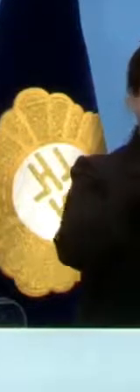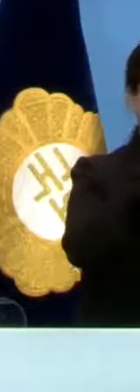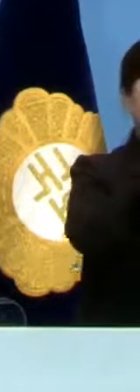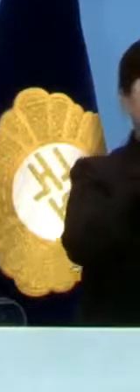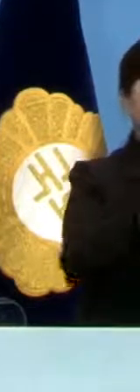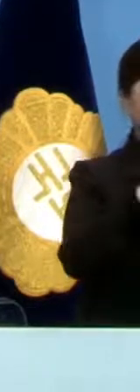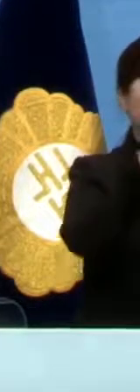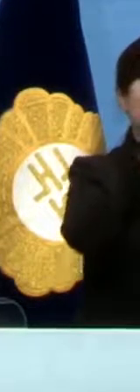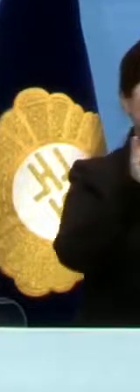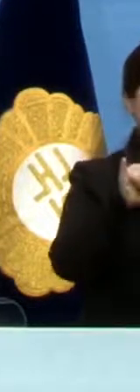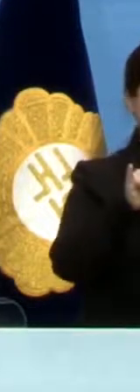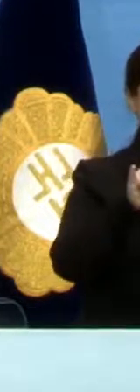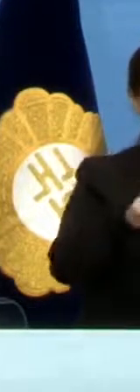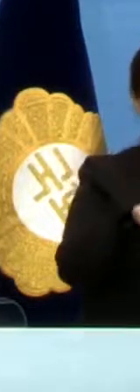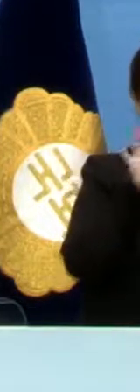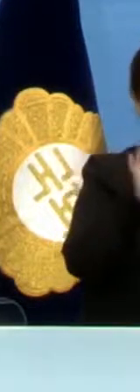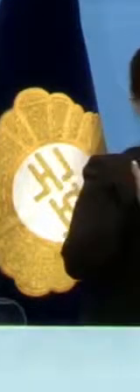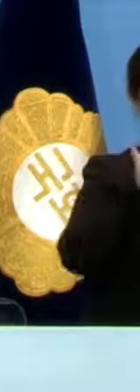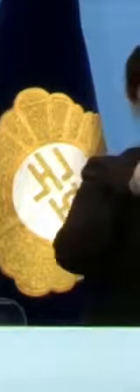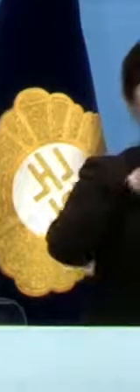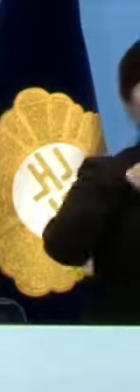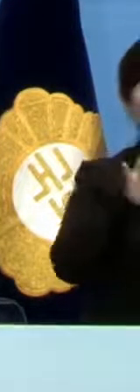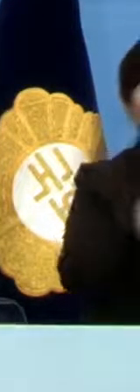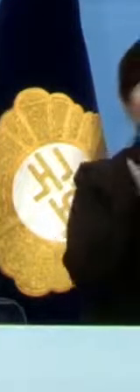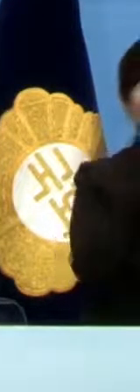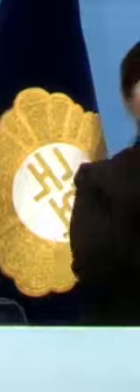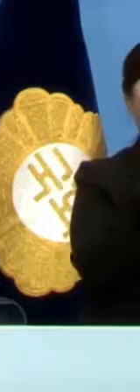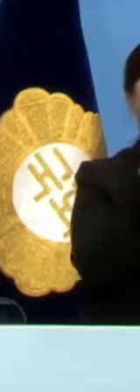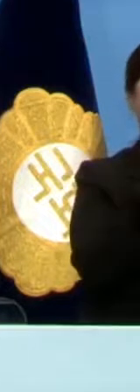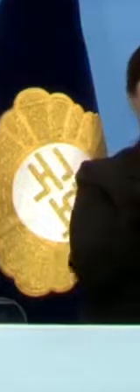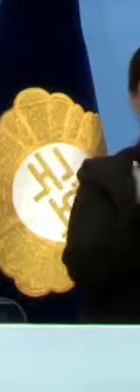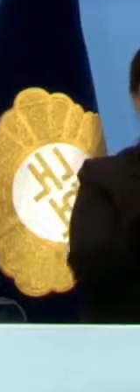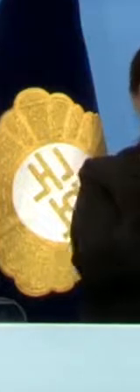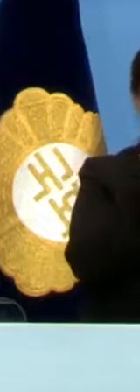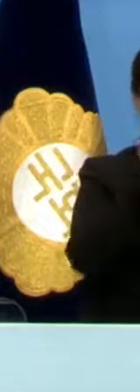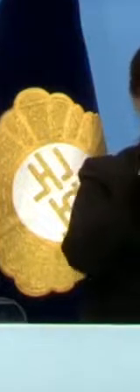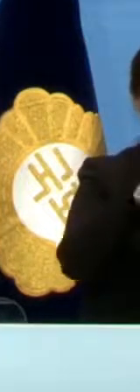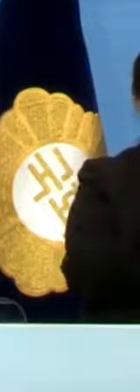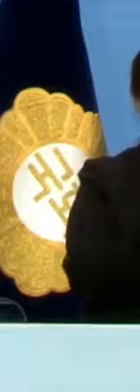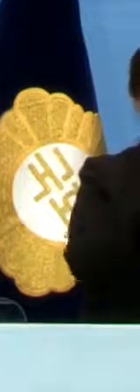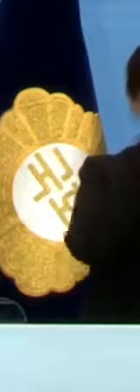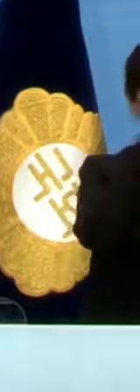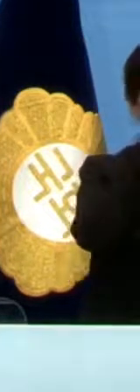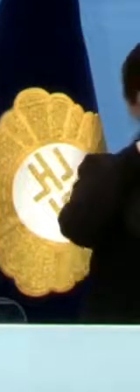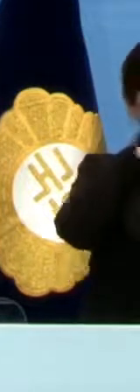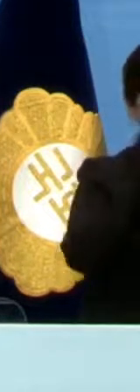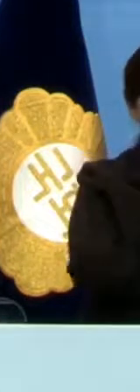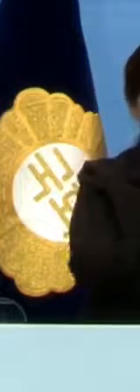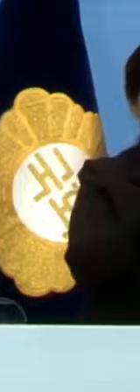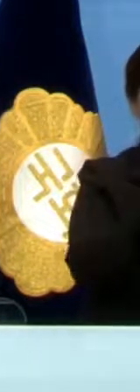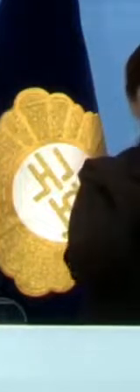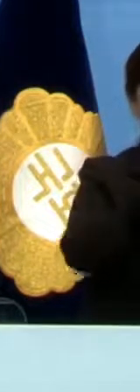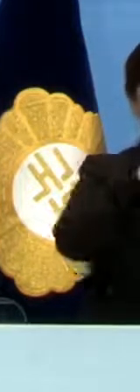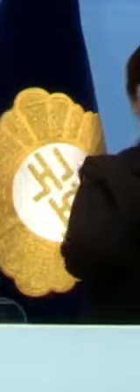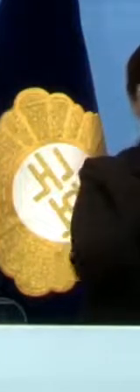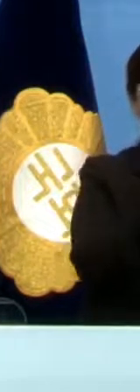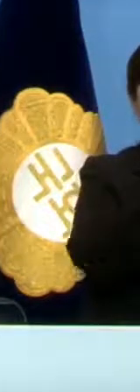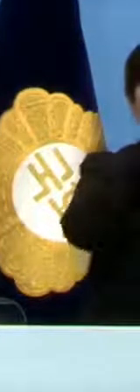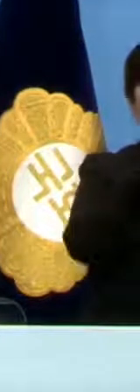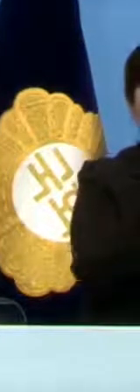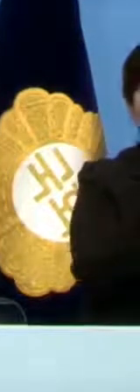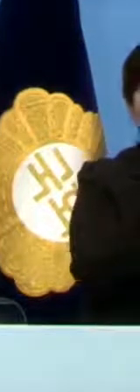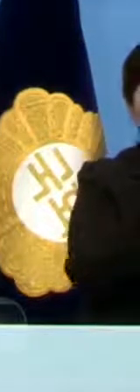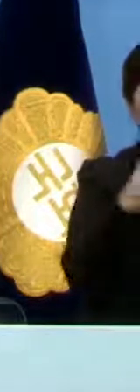전재수, 최인호, 김영배, 김혜재, 오영환, 윤건영, 이소영, 이용우, 전용기,